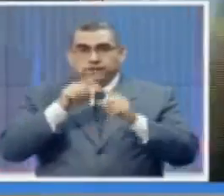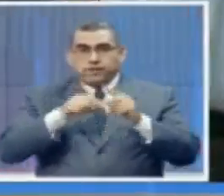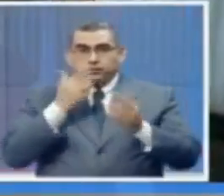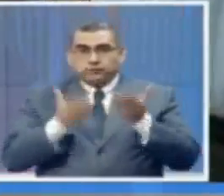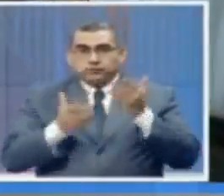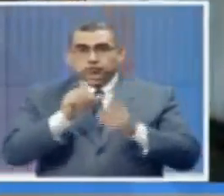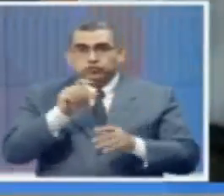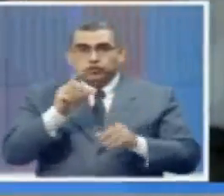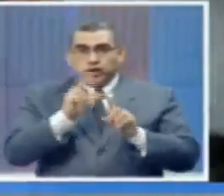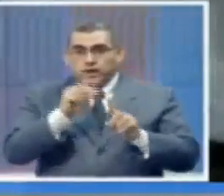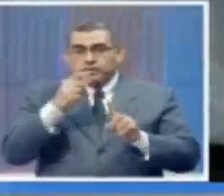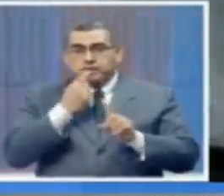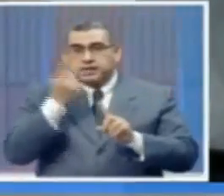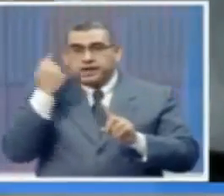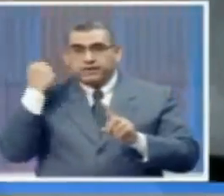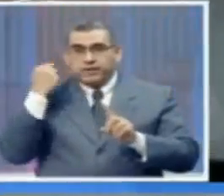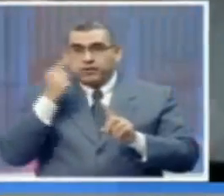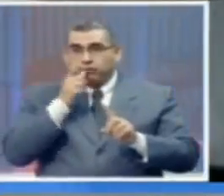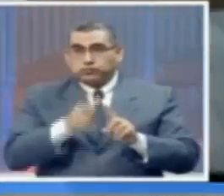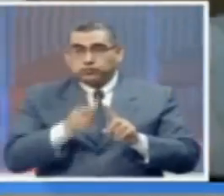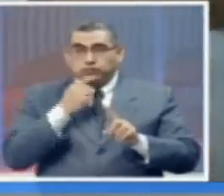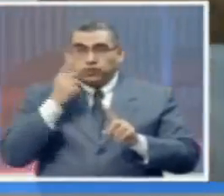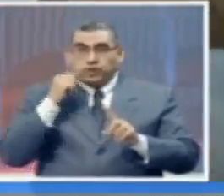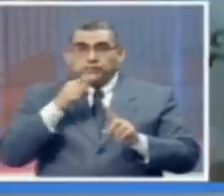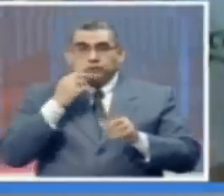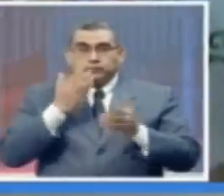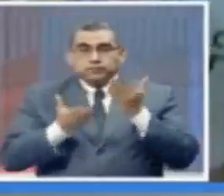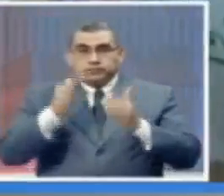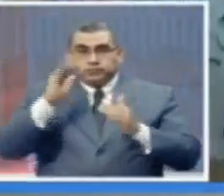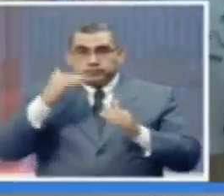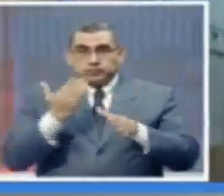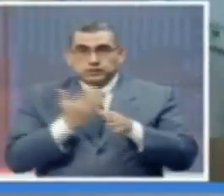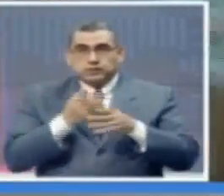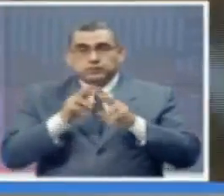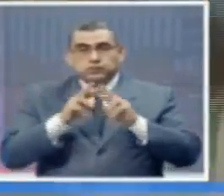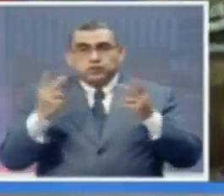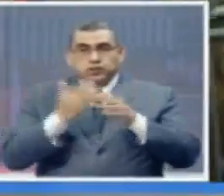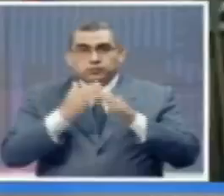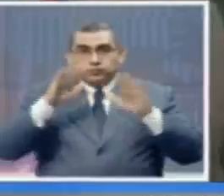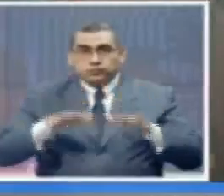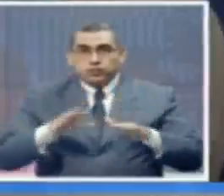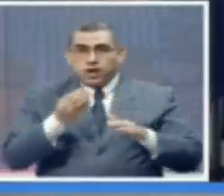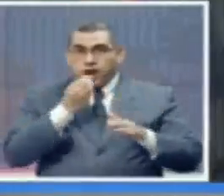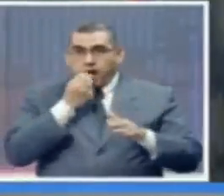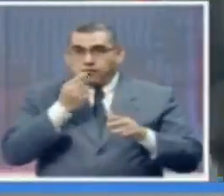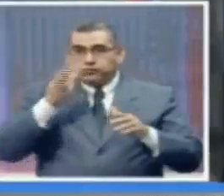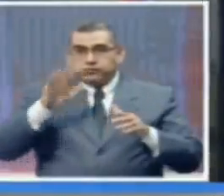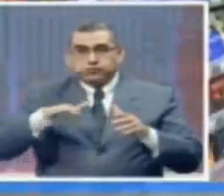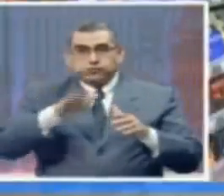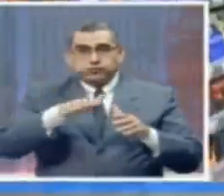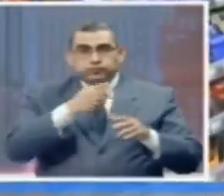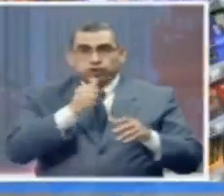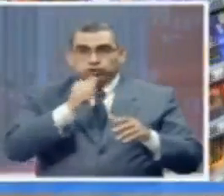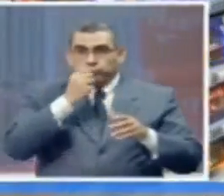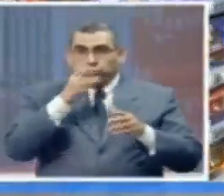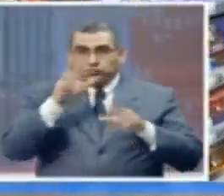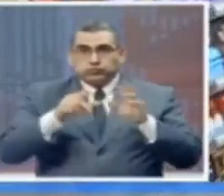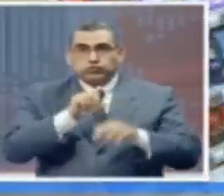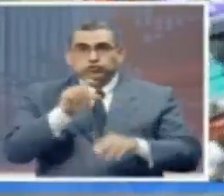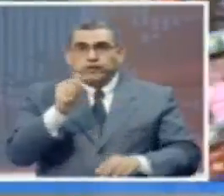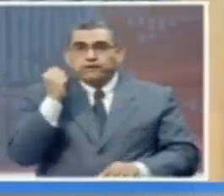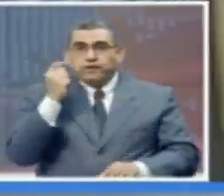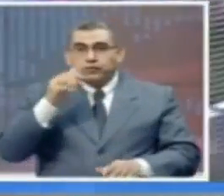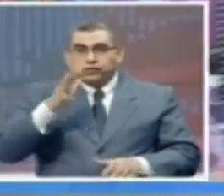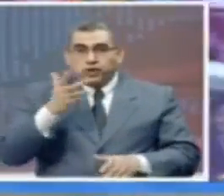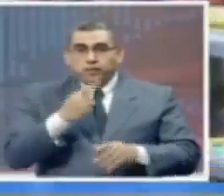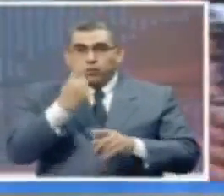مقارنة بالشهر ذاته من العام السابق. وجاء هذا التراجع على خلفية انخفاض أسعار الطعام والشراب خلال الشهر الماضي